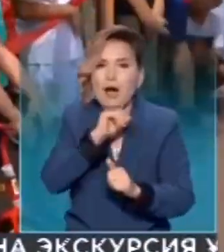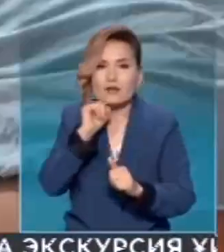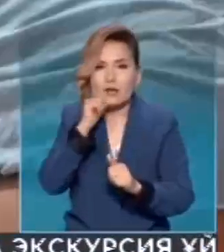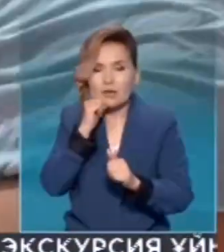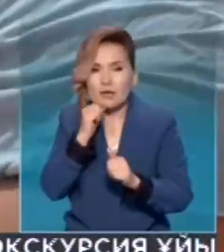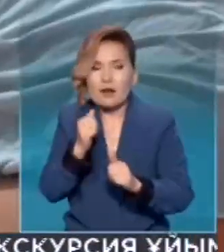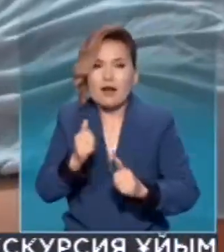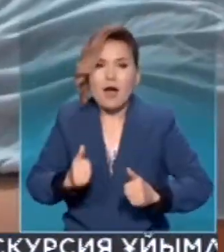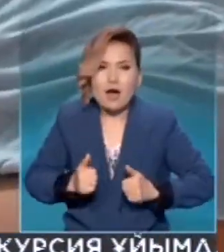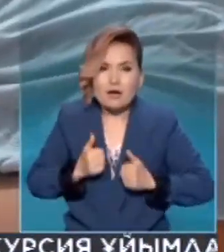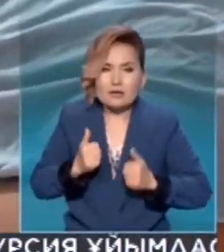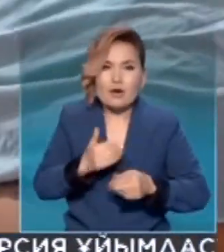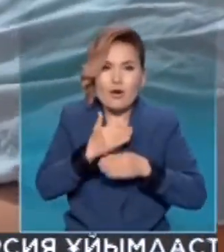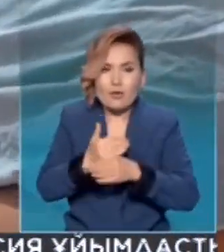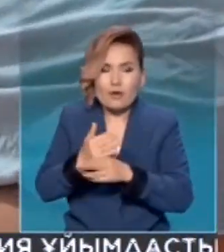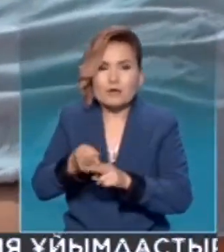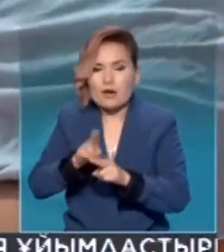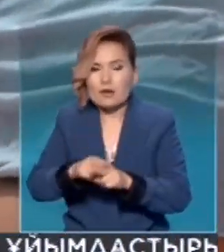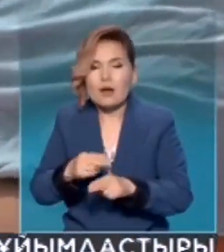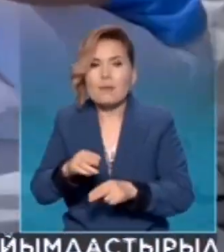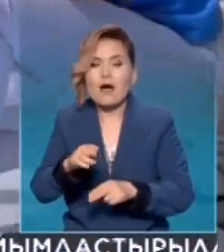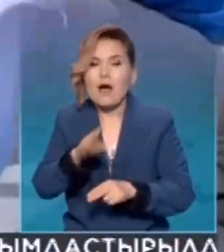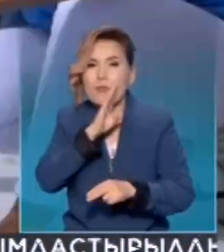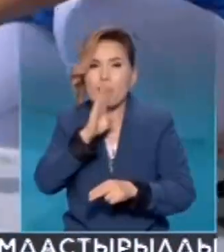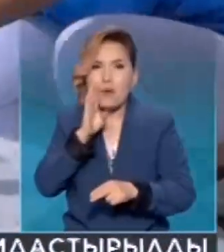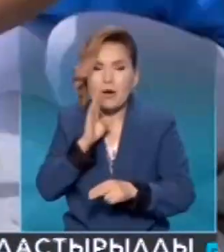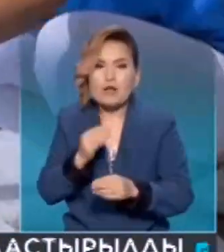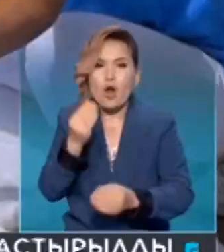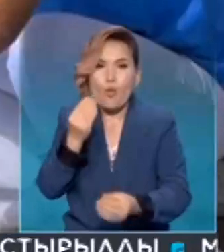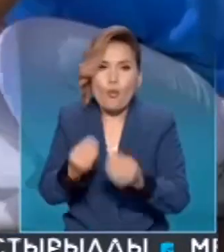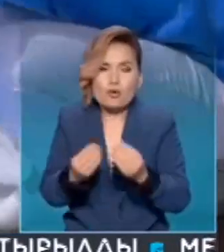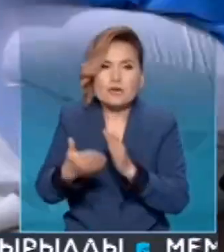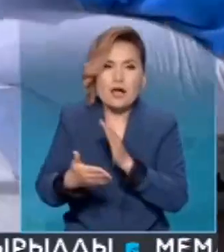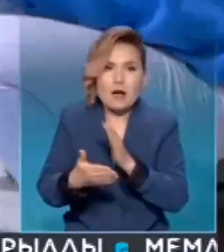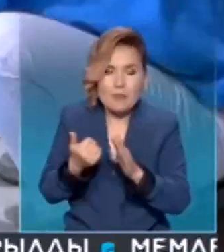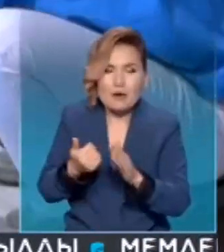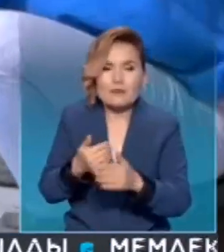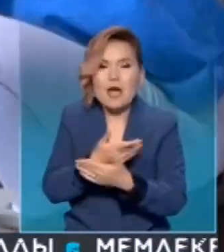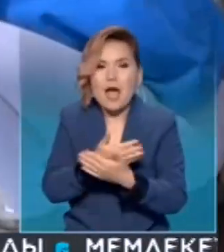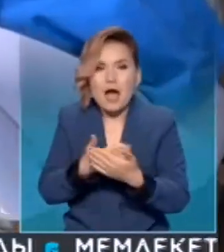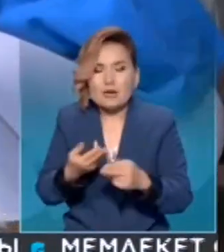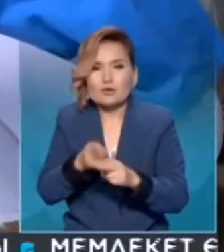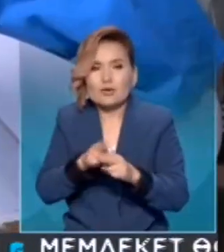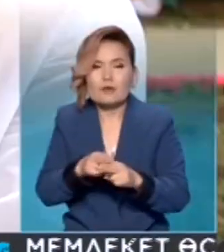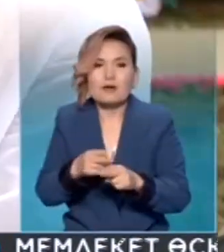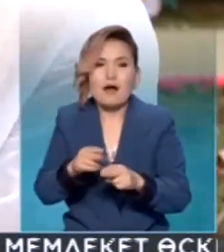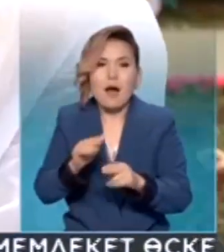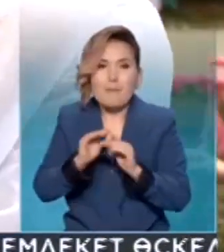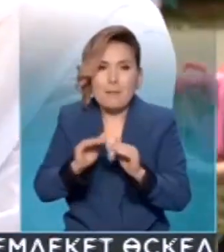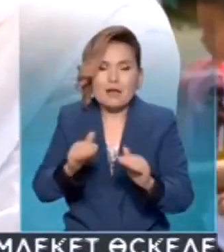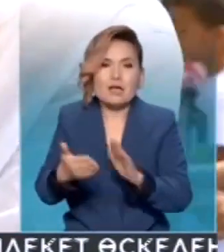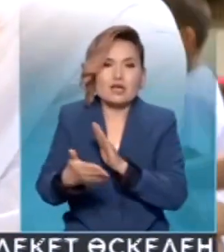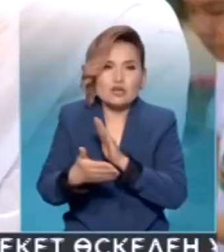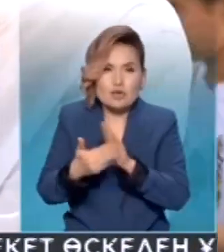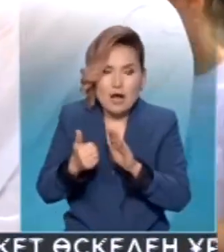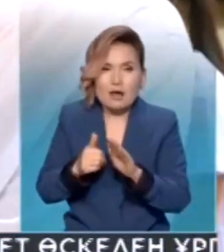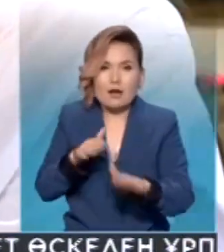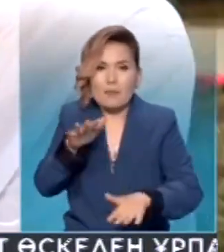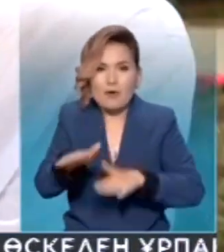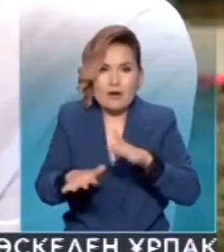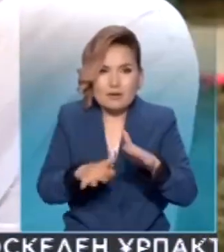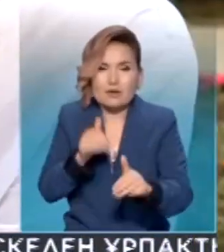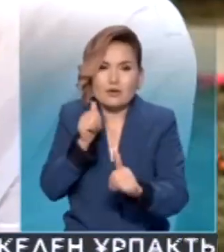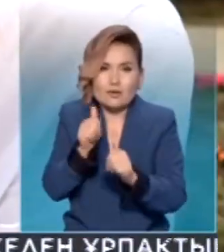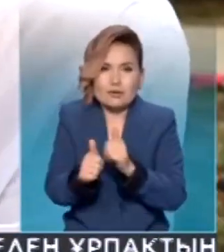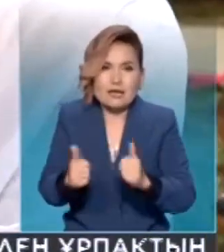салды. Бірі ойыншықпен шақырса, енді бірі тіпті бөбектерін су құйылған ыдыспен алдап еңбектетуге тырысты. Өзім атасы деген